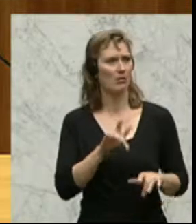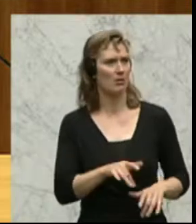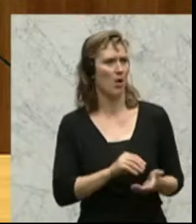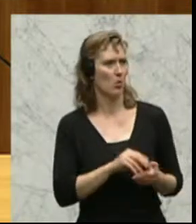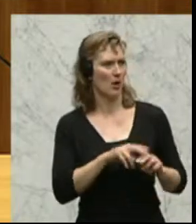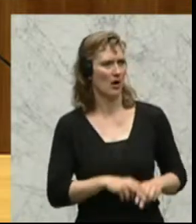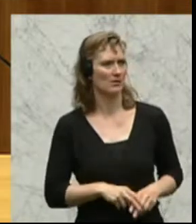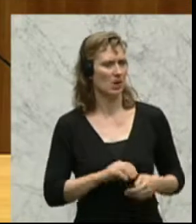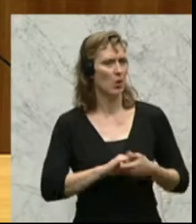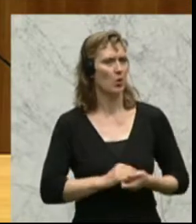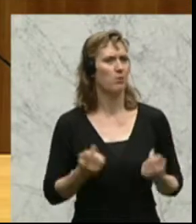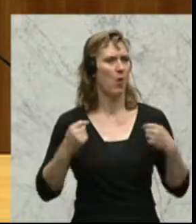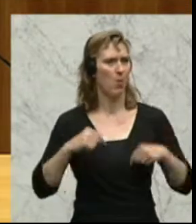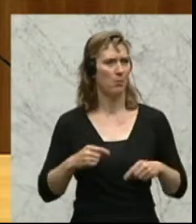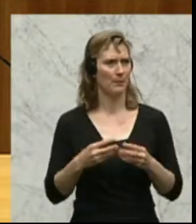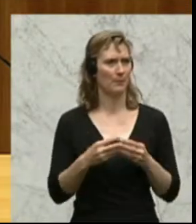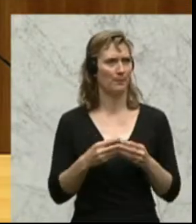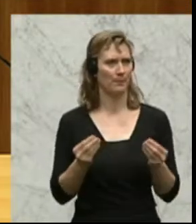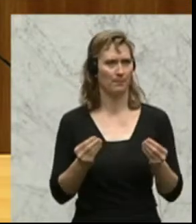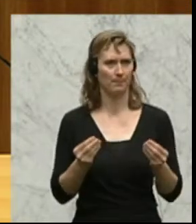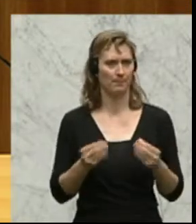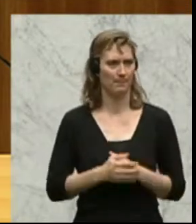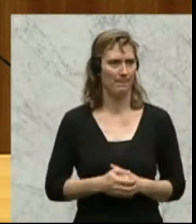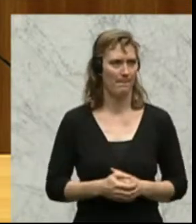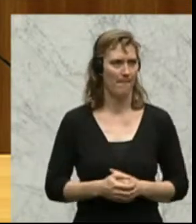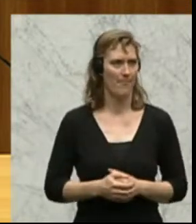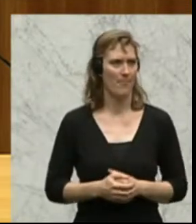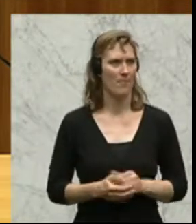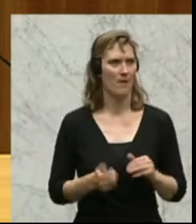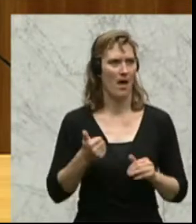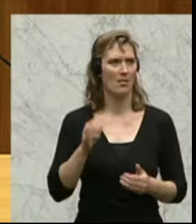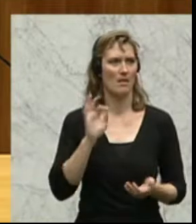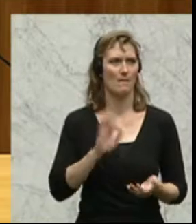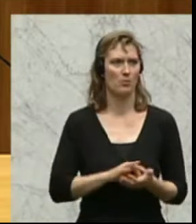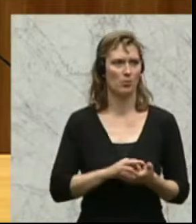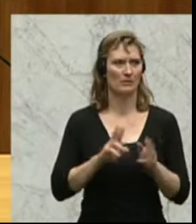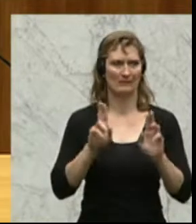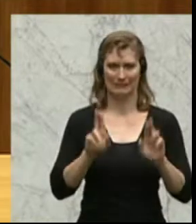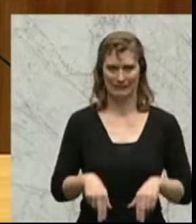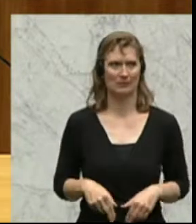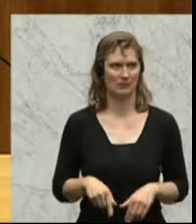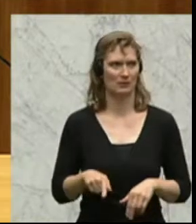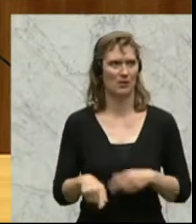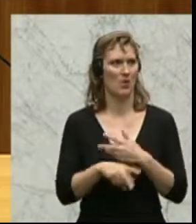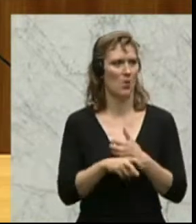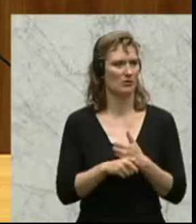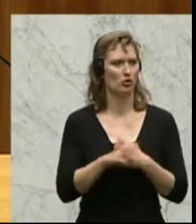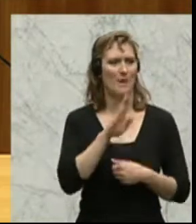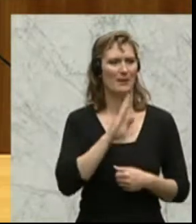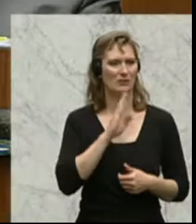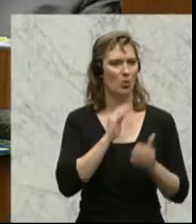Klubobmann ist nicht mehr vertreten. Aber er hat in einem sicherlich recht, dass das österreichische Pensionssystem, vor allem was